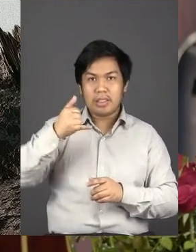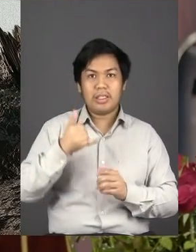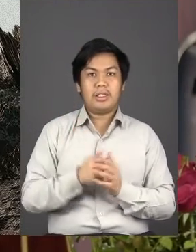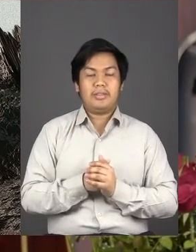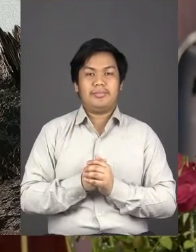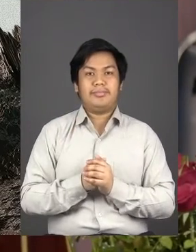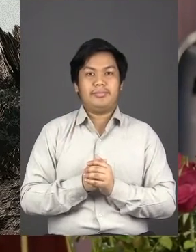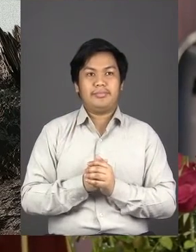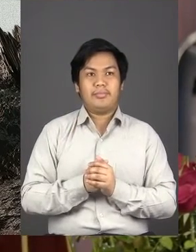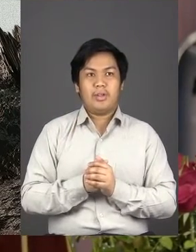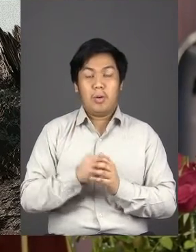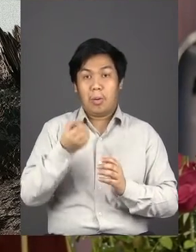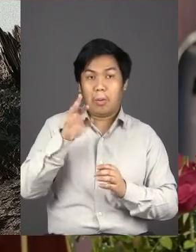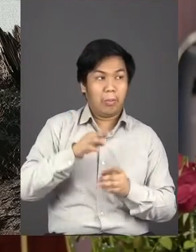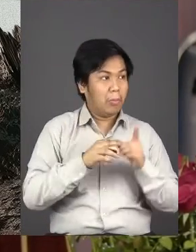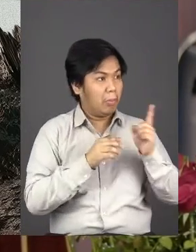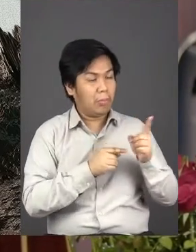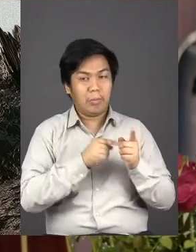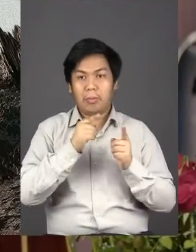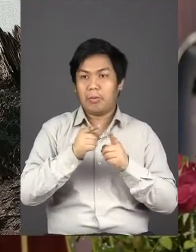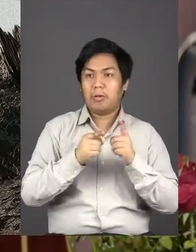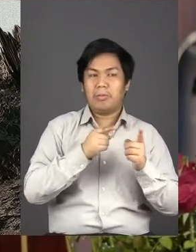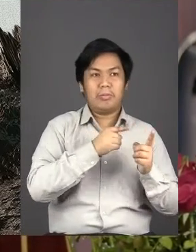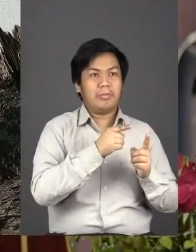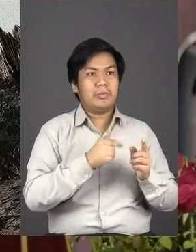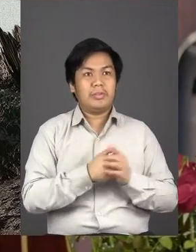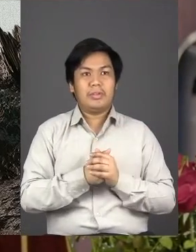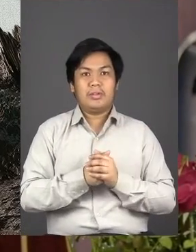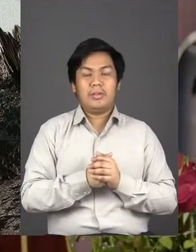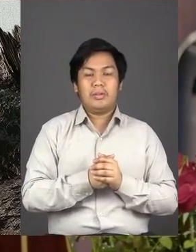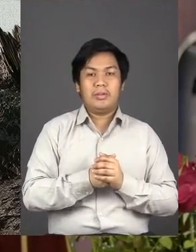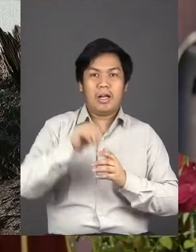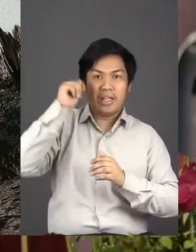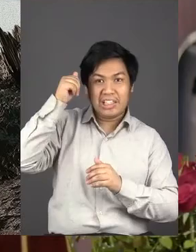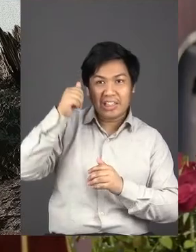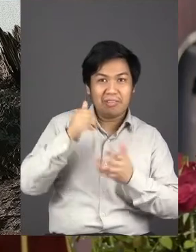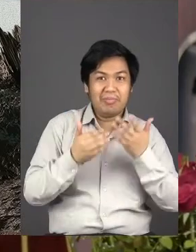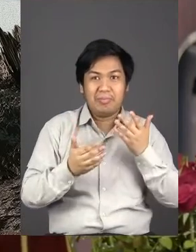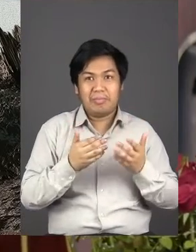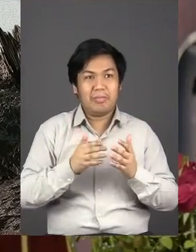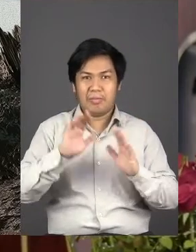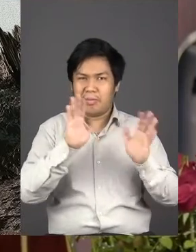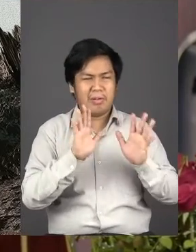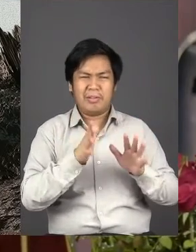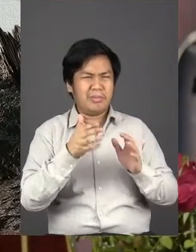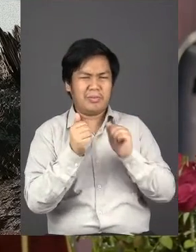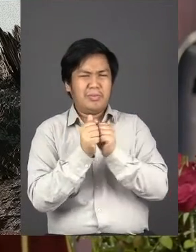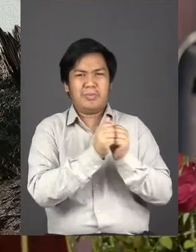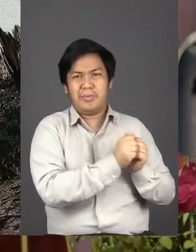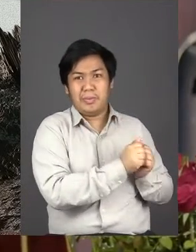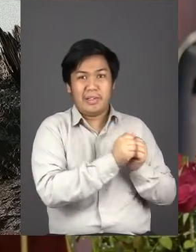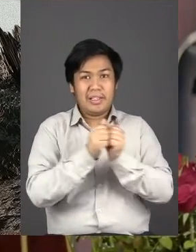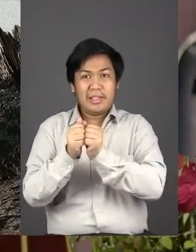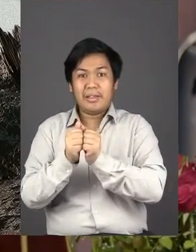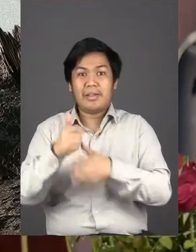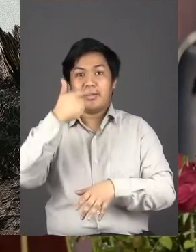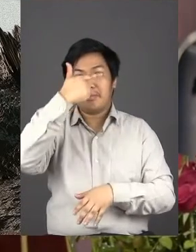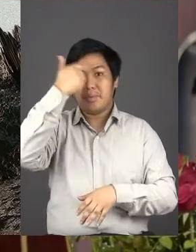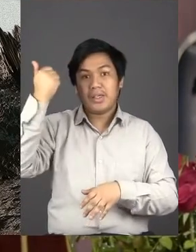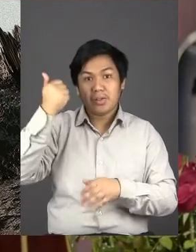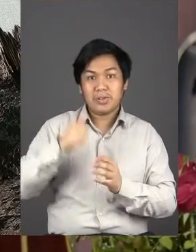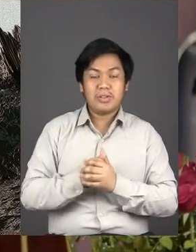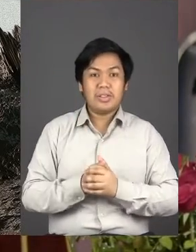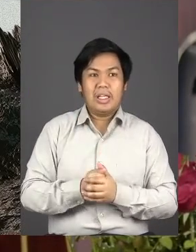O kaya si Ma'am ganyan, o si Ma'am Rose, o si Tita ganyan. Huwag na natin isama sa usapan kasi, alam mo